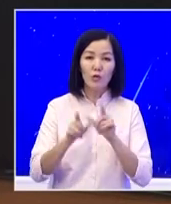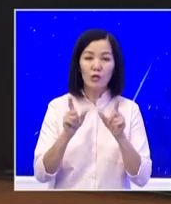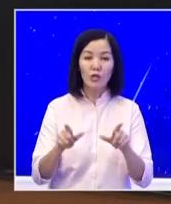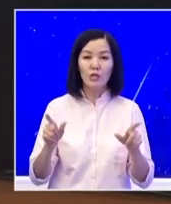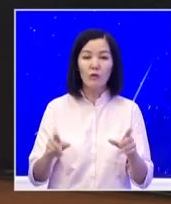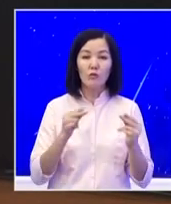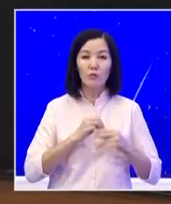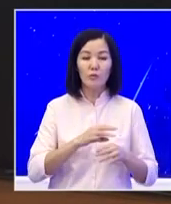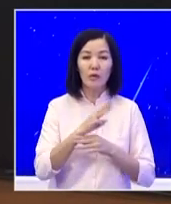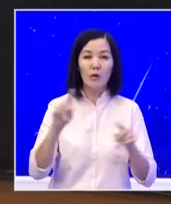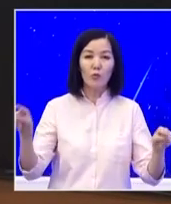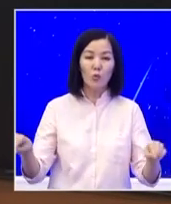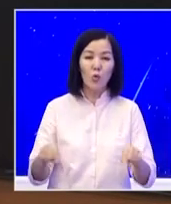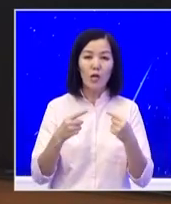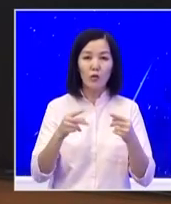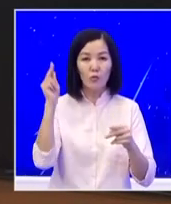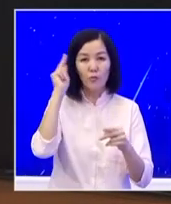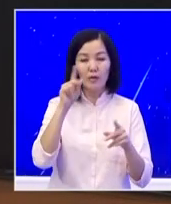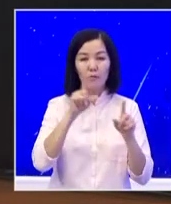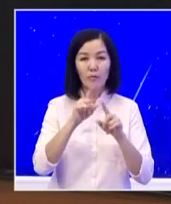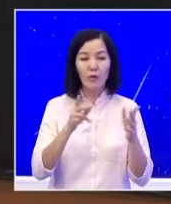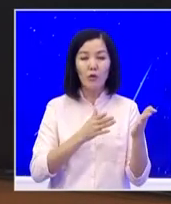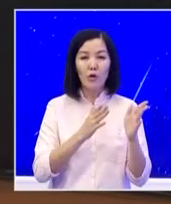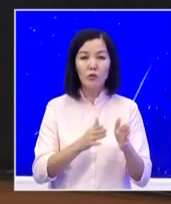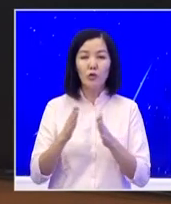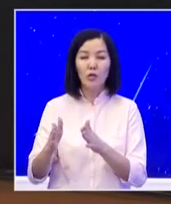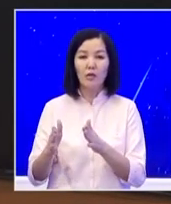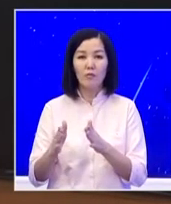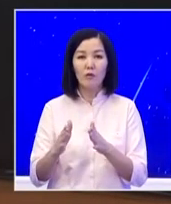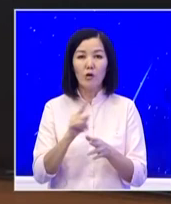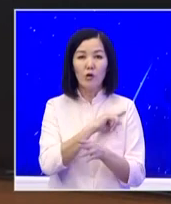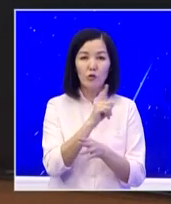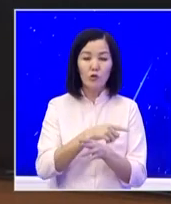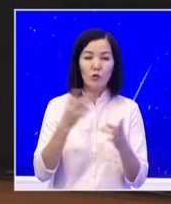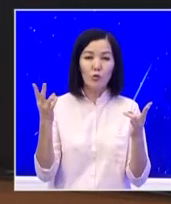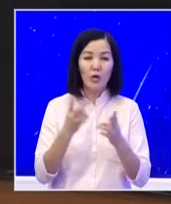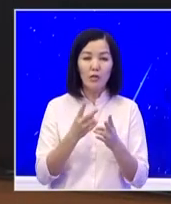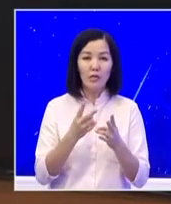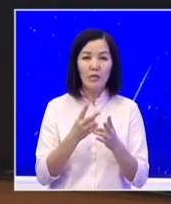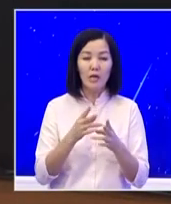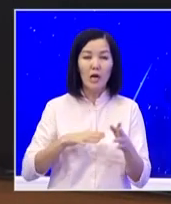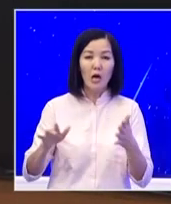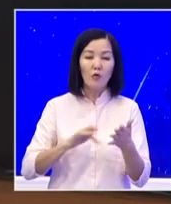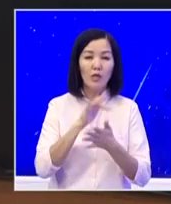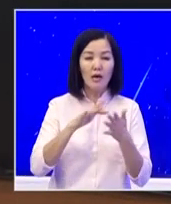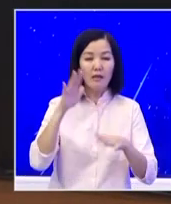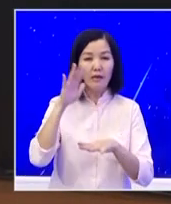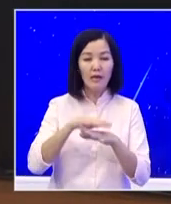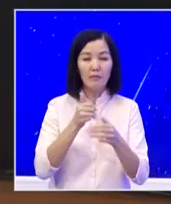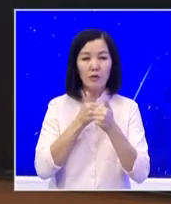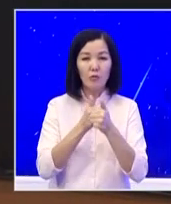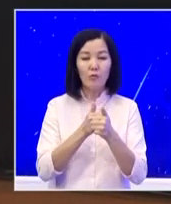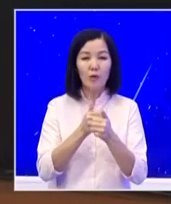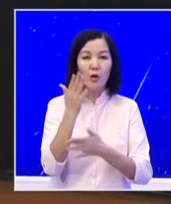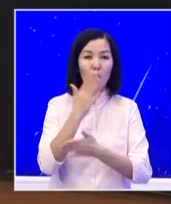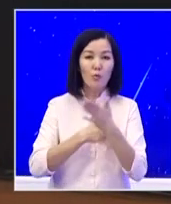жұмыспен қамту, оңалту және білім беру жүйелері бойынша жұмыстарды күшейту қажет. Сондай-ақ аудан қала әкімдерінің орынбасарлары